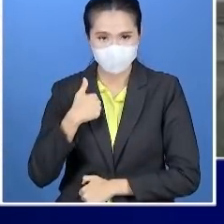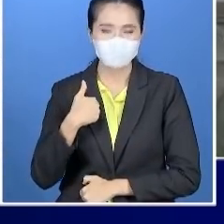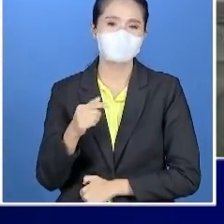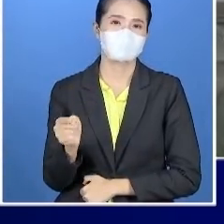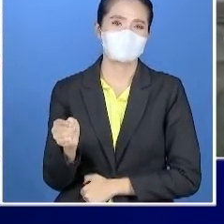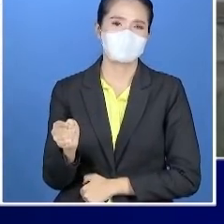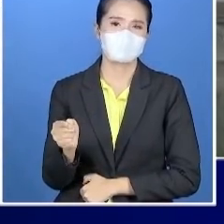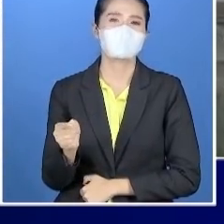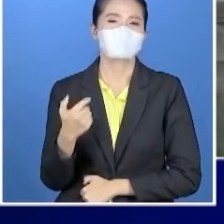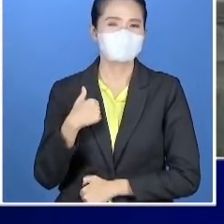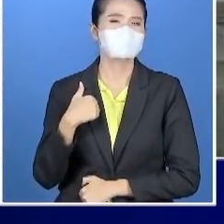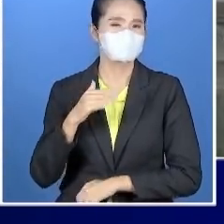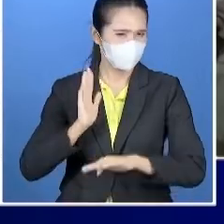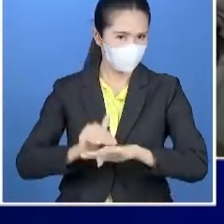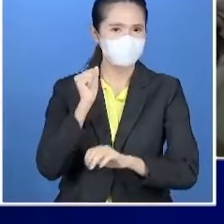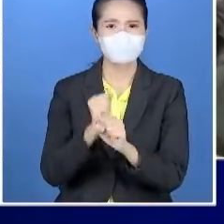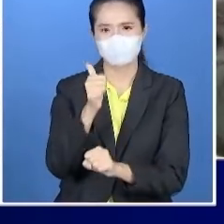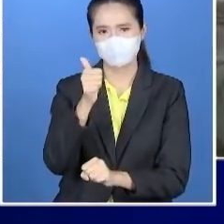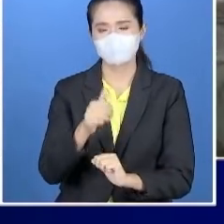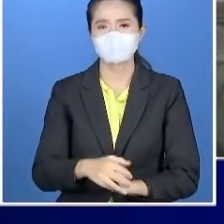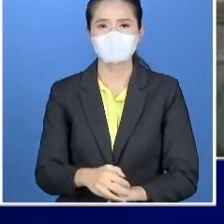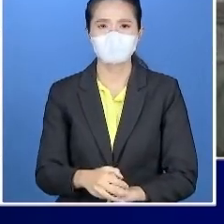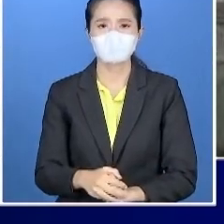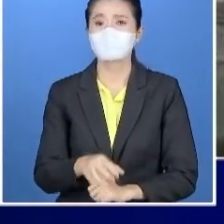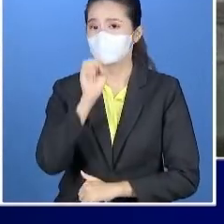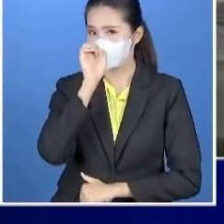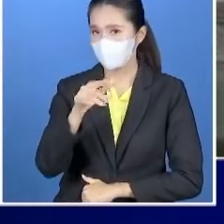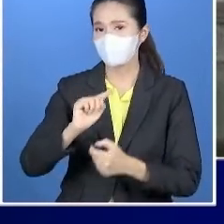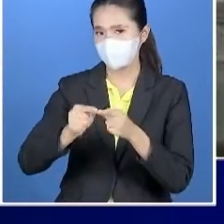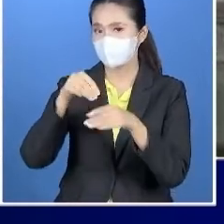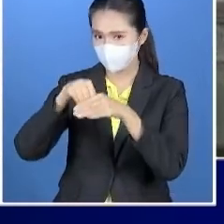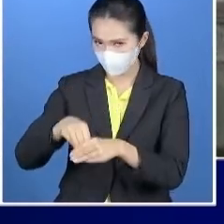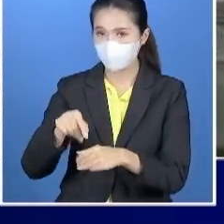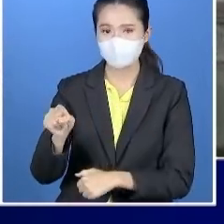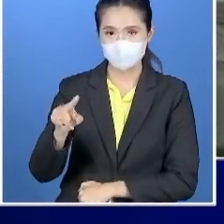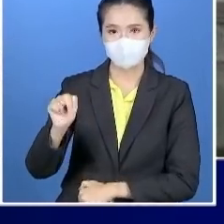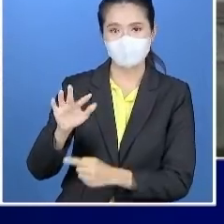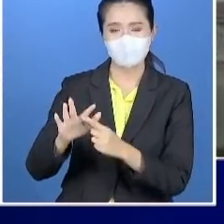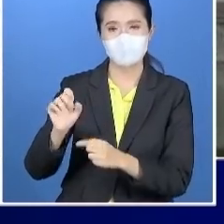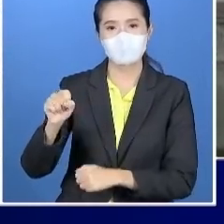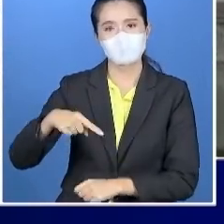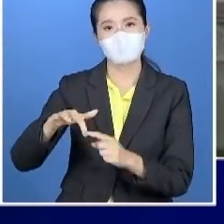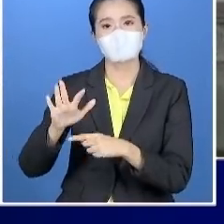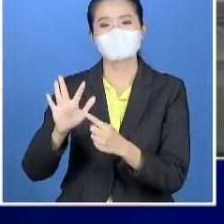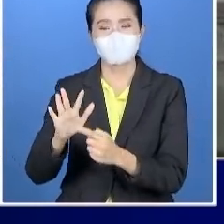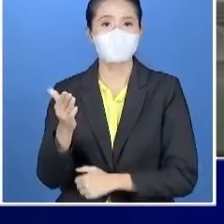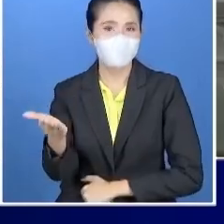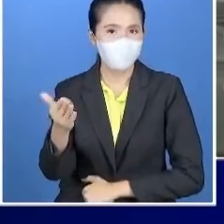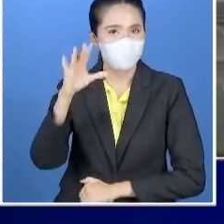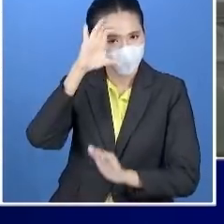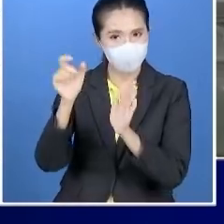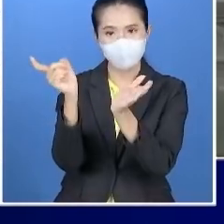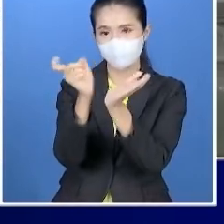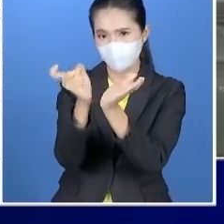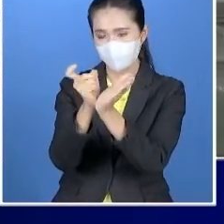ฉะนั้นคงไม่เกินความสามารถอะ จะบอกจะยืนยันเลยผมมีเพื่อนอยู่ที่นาซาเดี๋ยวจะประสานขอภาพถ่ายด